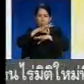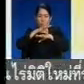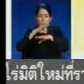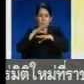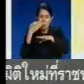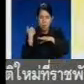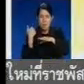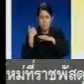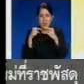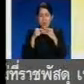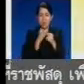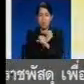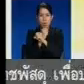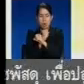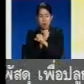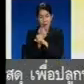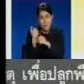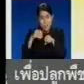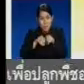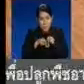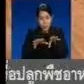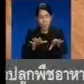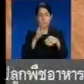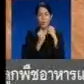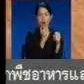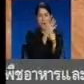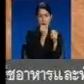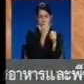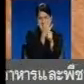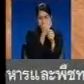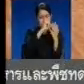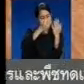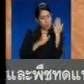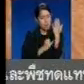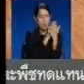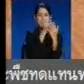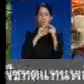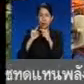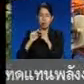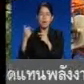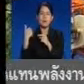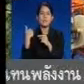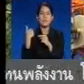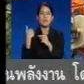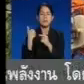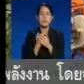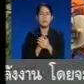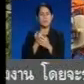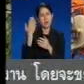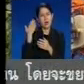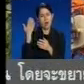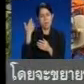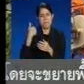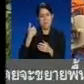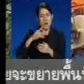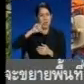บาดต่อเนื่องในระยะ5ปีพบการระบาดทั่วทุกพื้นที่ของประเทศถือเป็นโรคอุบัติซ้ำที่กรมควบคุมโรคจับตาเป็น